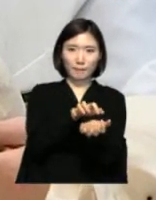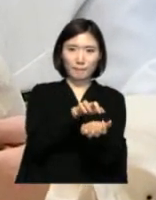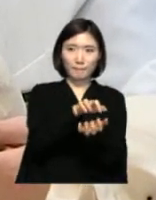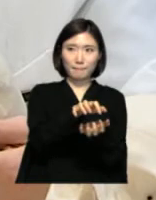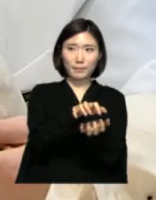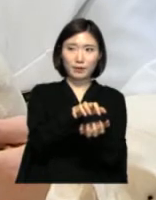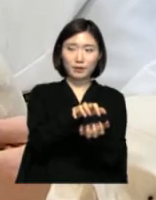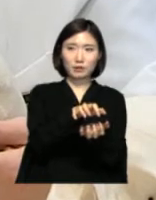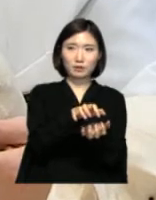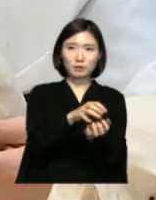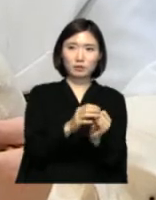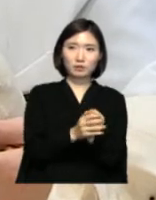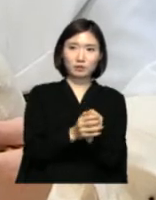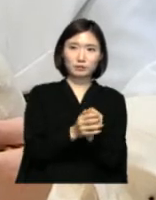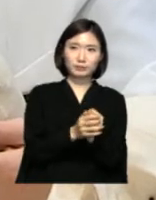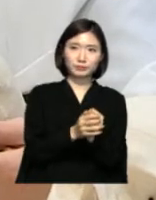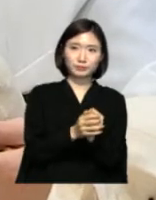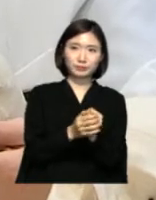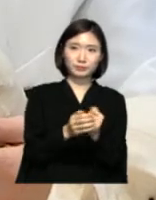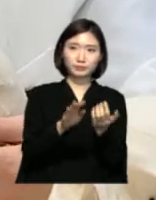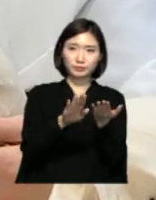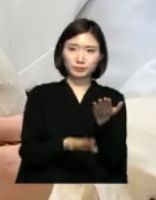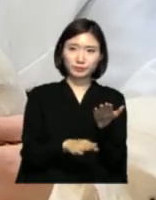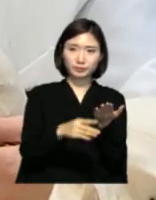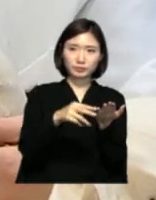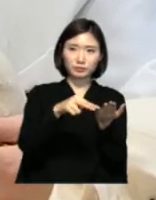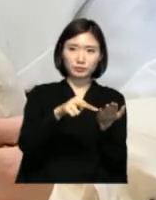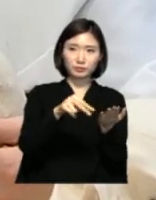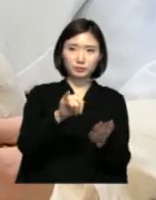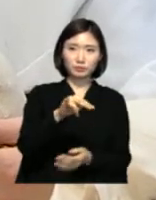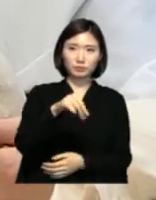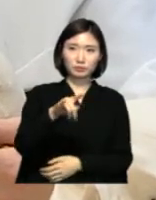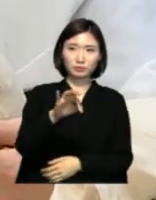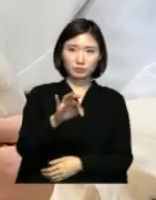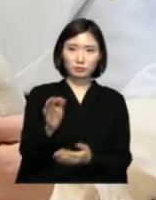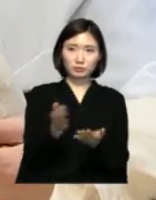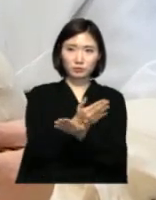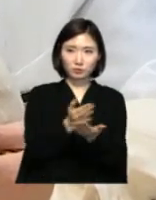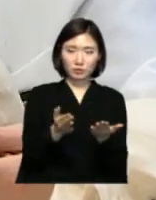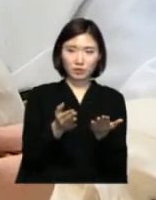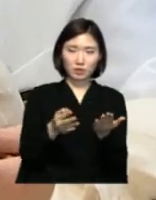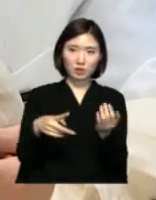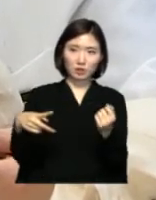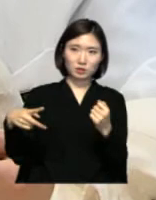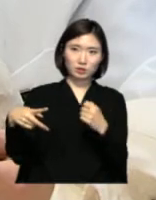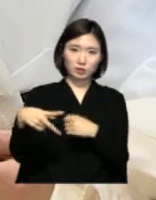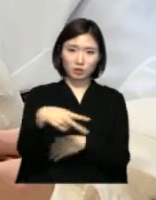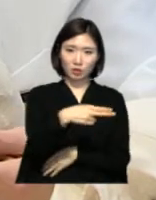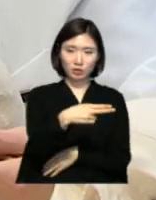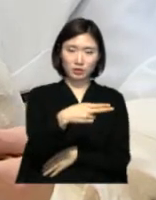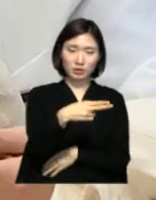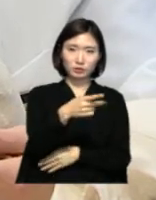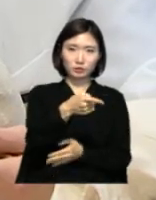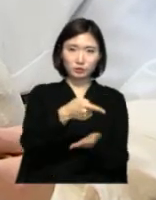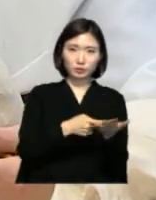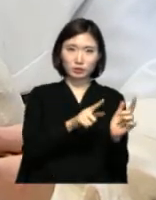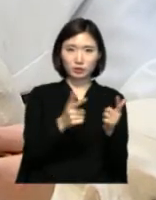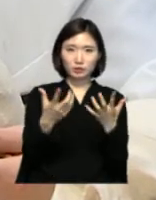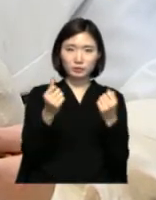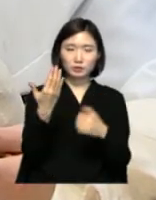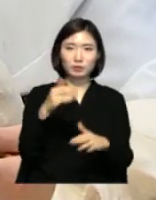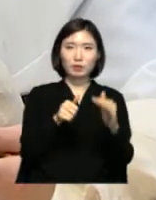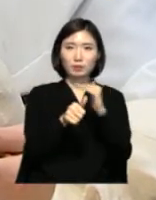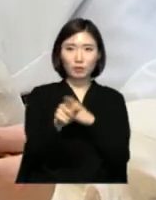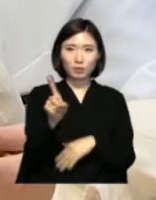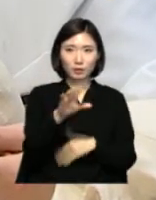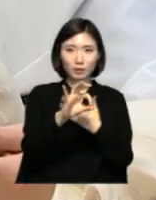절개를 해서 시상분할 골절단이라는 방법으로 아래턱뼈를 움직이게 됩니다. 그리고 이제 다른 방법도 여러 가지가 많지만